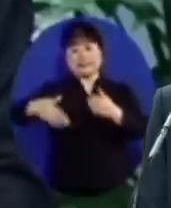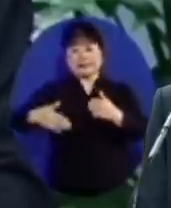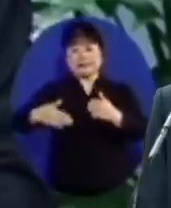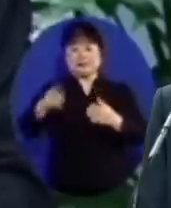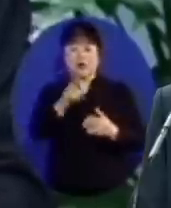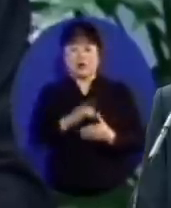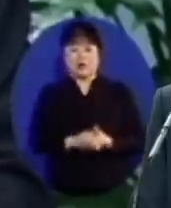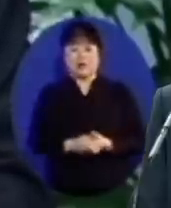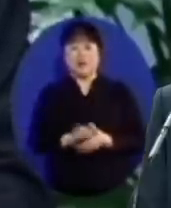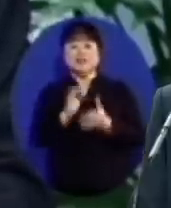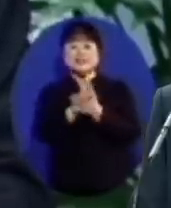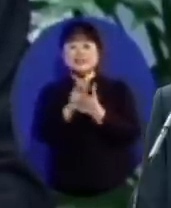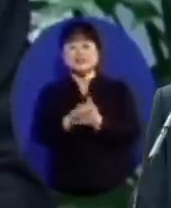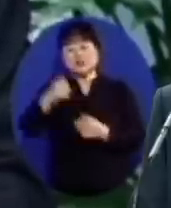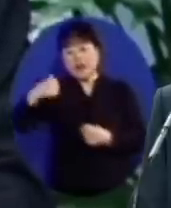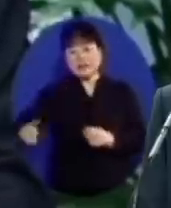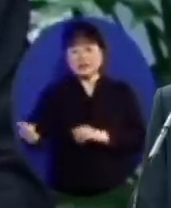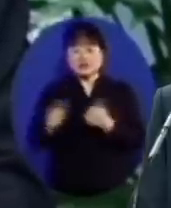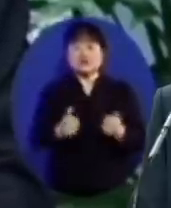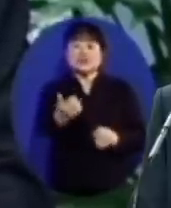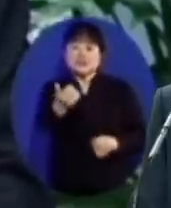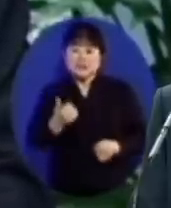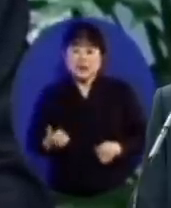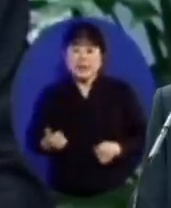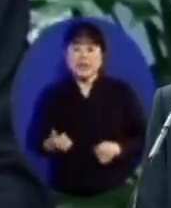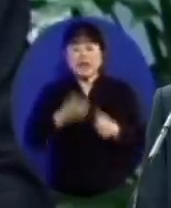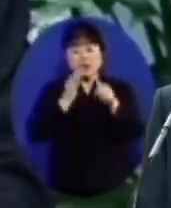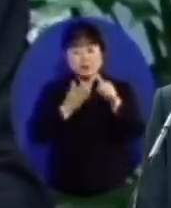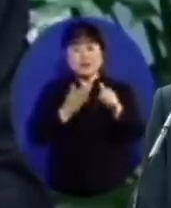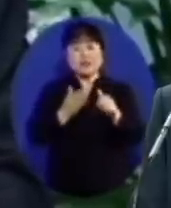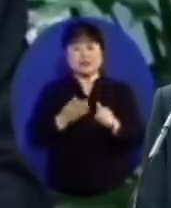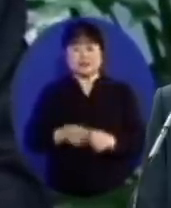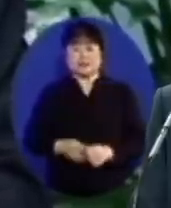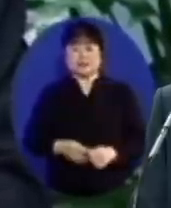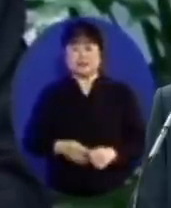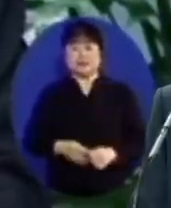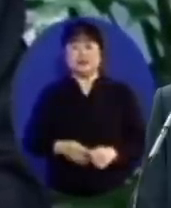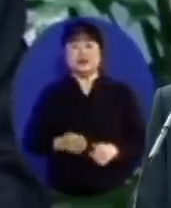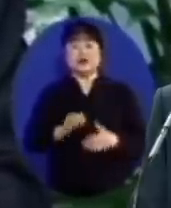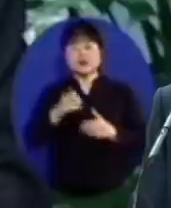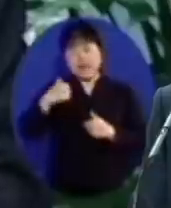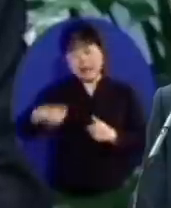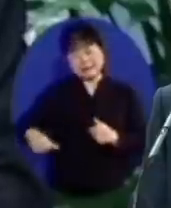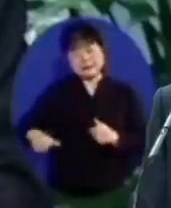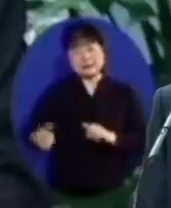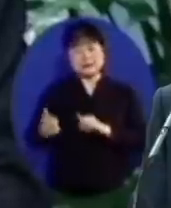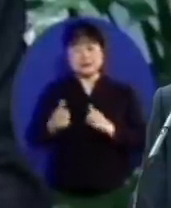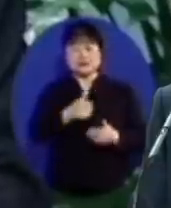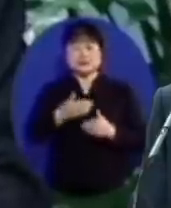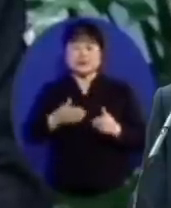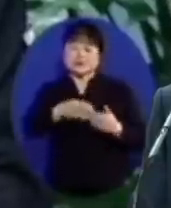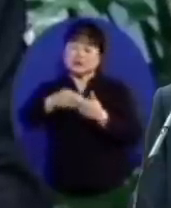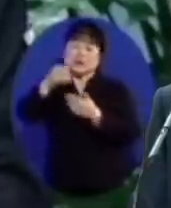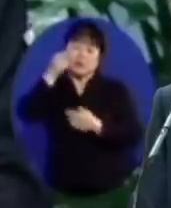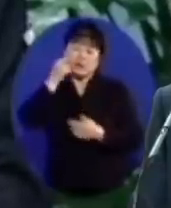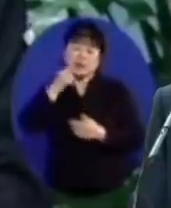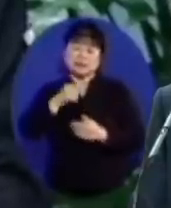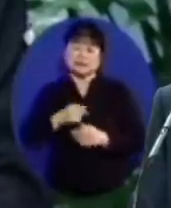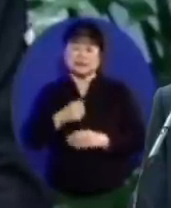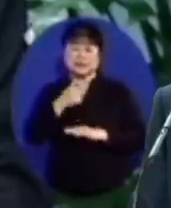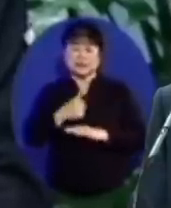못했어요. 친구의 아들이 죽기 전에 자기의 부탁을 예복해 내가 우리 아들을 주께로 인도하지 못하고 세상을